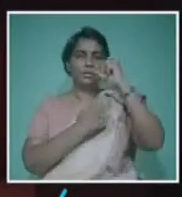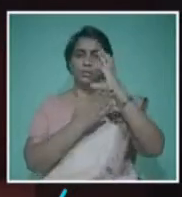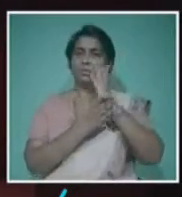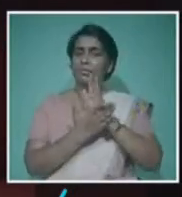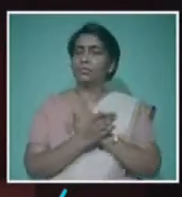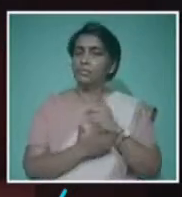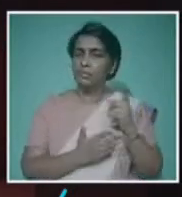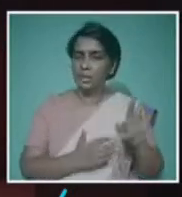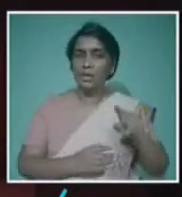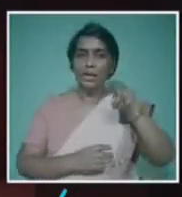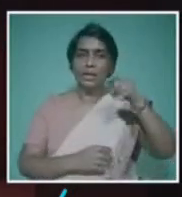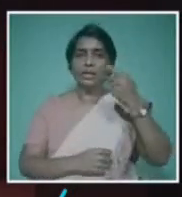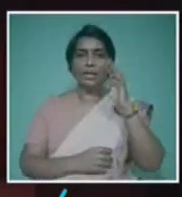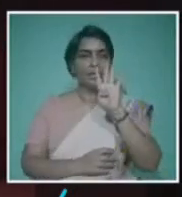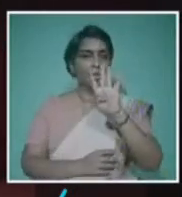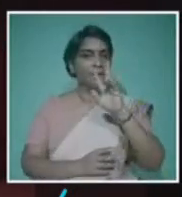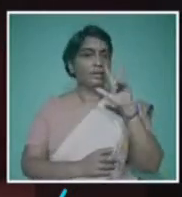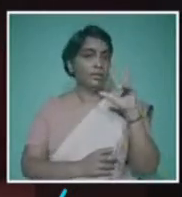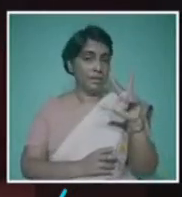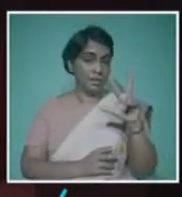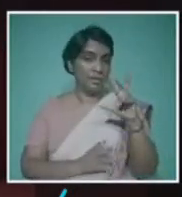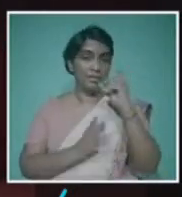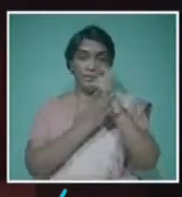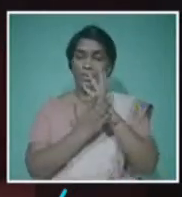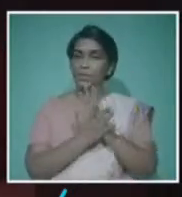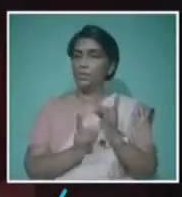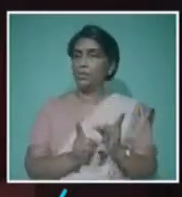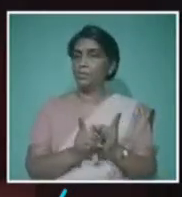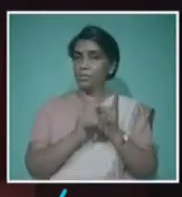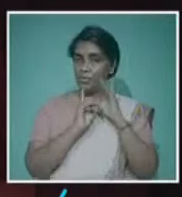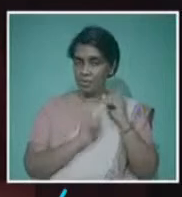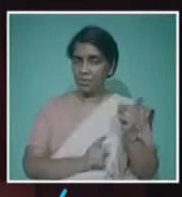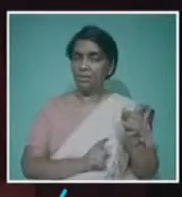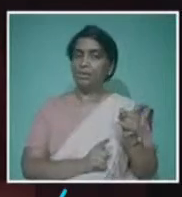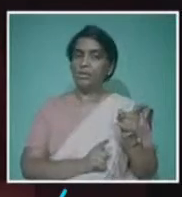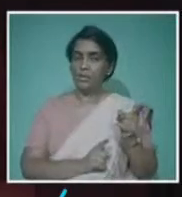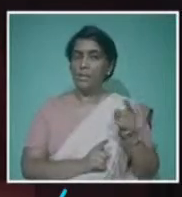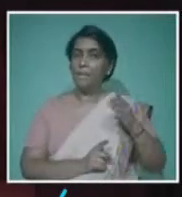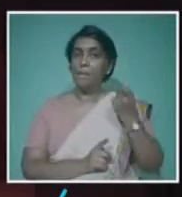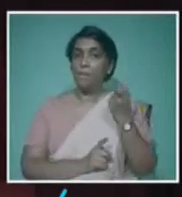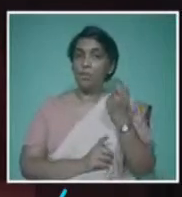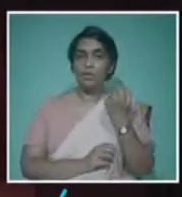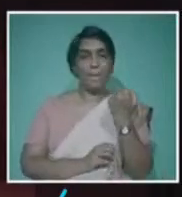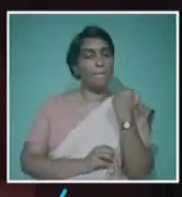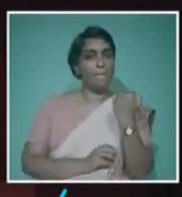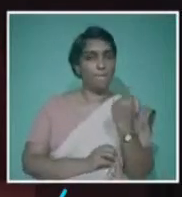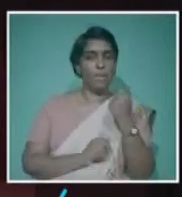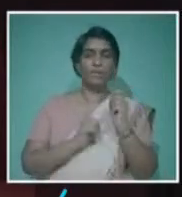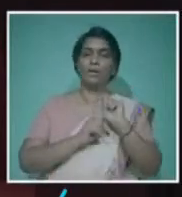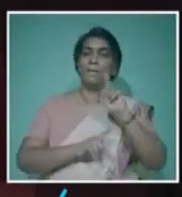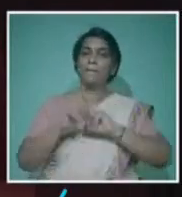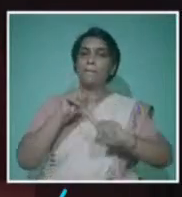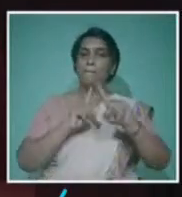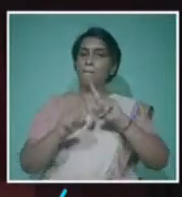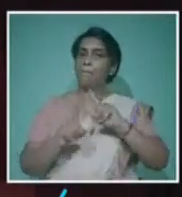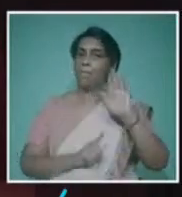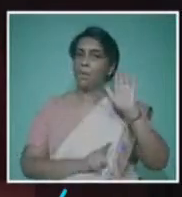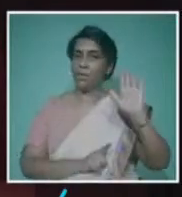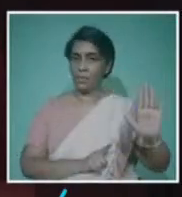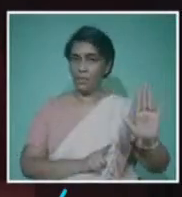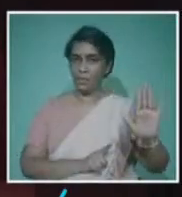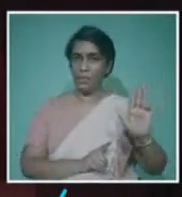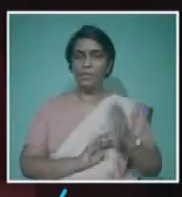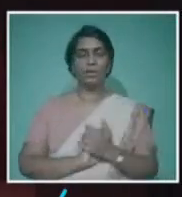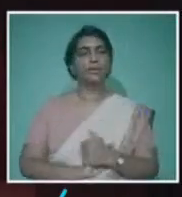ව්‍යවස්ථාවේ 148 ව්‍යවස්ථාව යටතේ මූල්‍ය බලය පාර්ලිමේන්තුව සතුව නිසා.